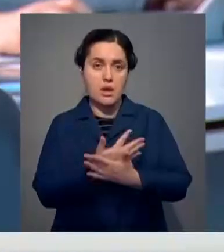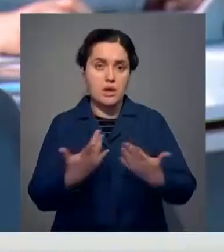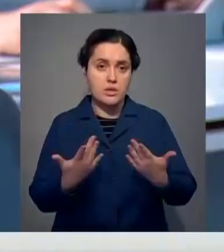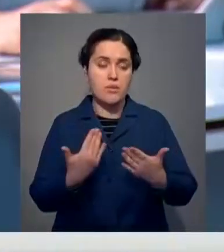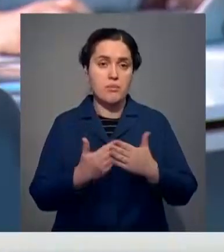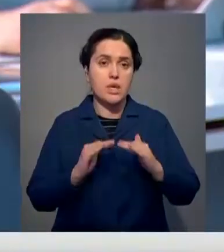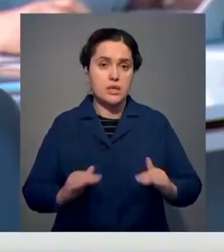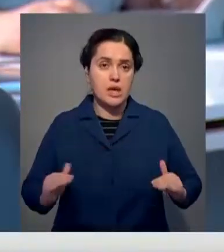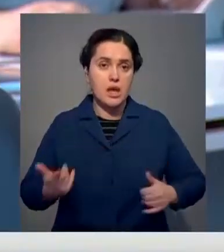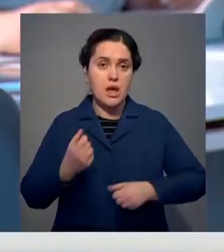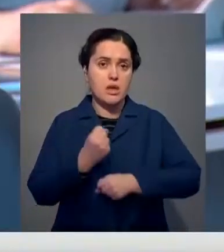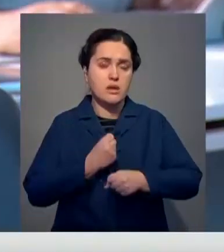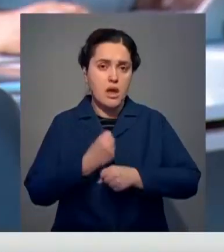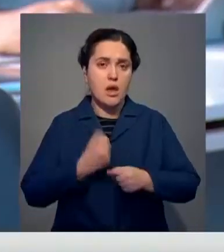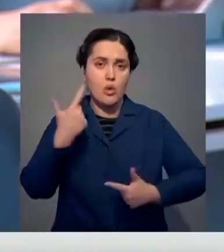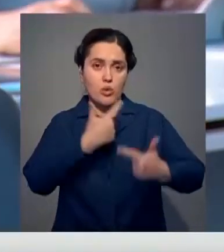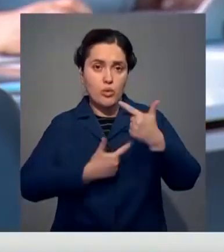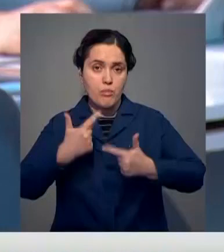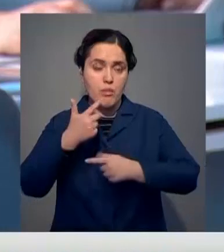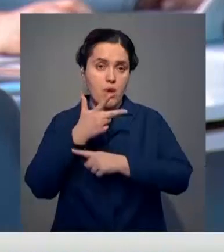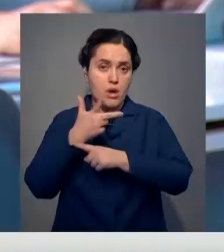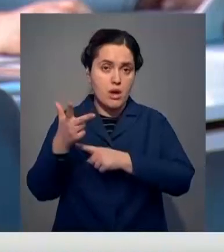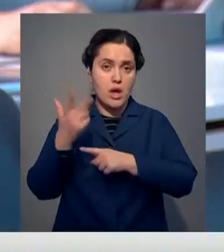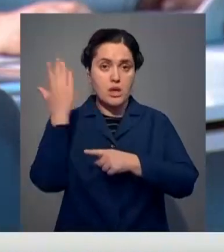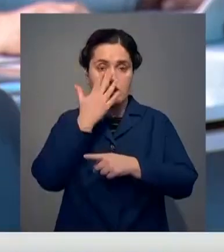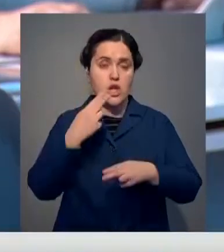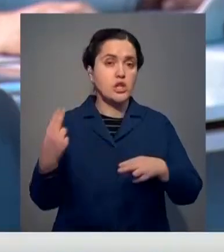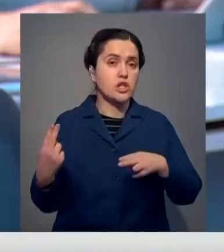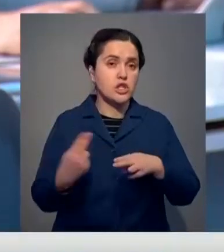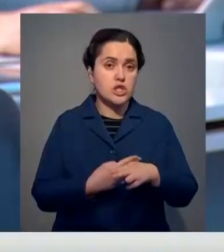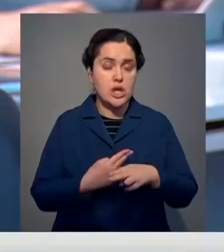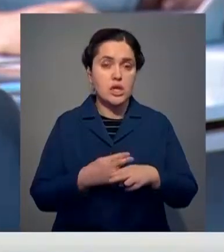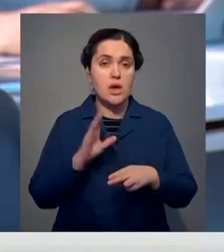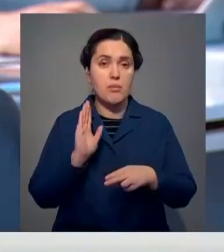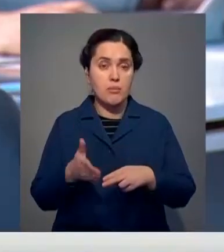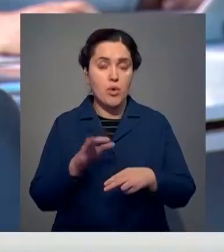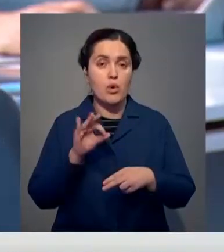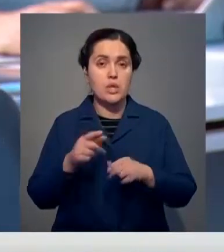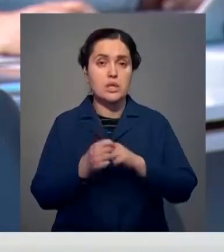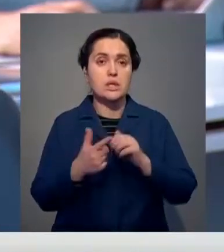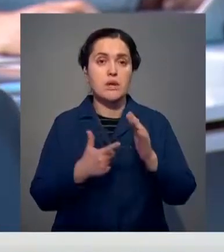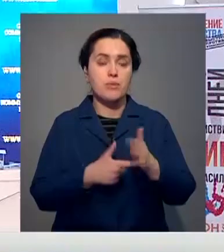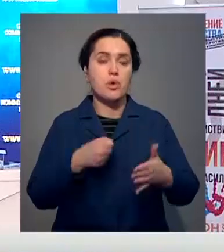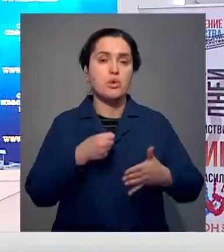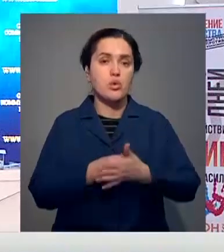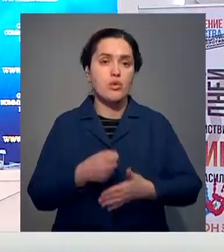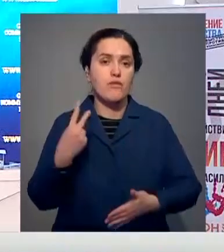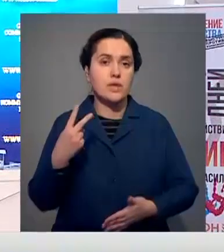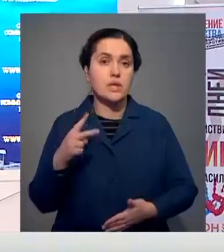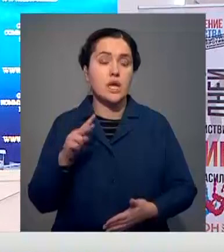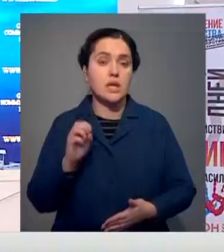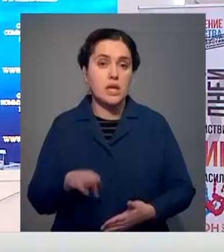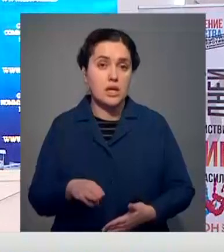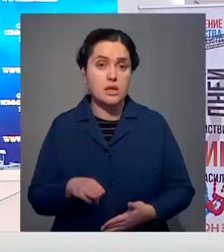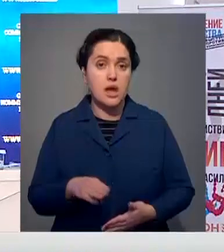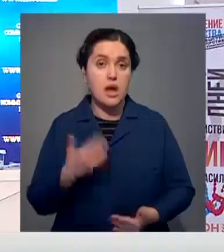в изготовление детской порнографии, лишение свободы на срок от 17 до 20 лет. А там,